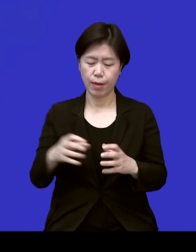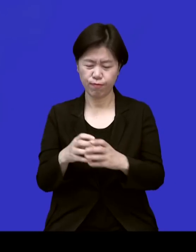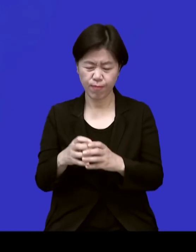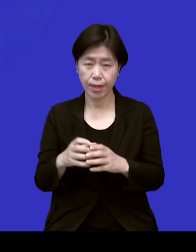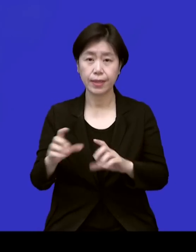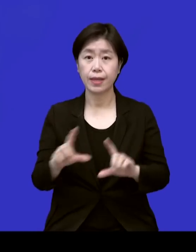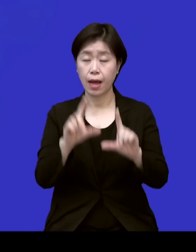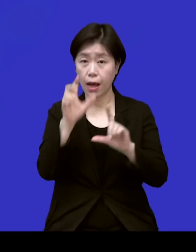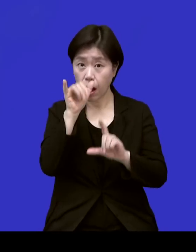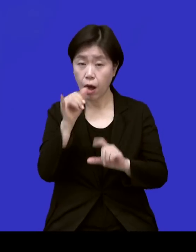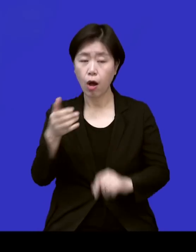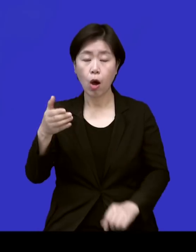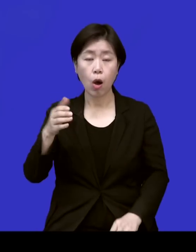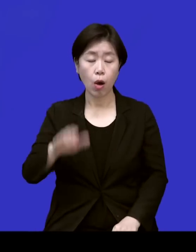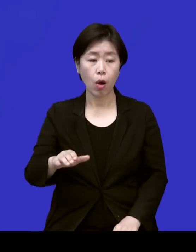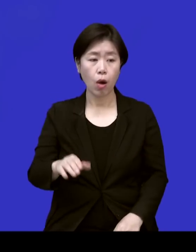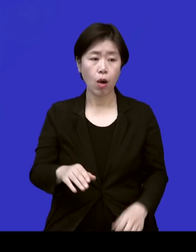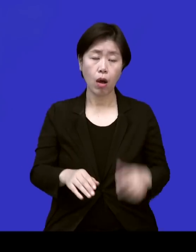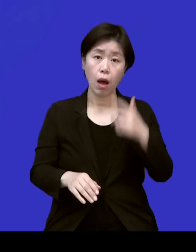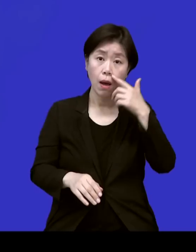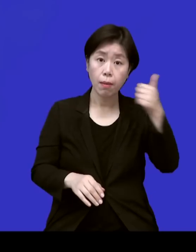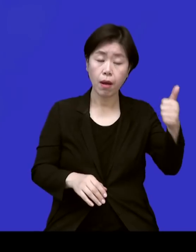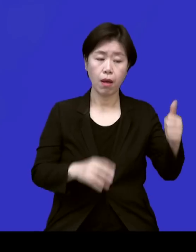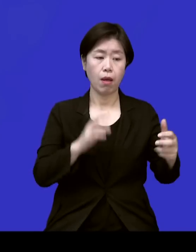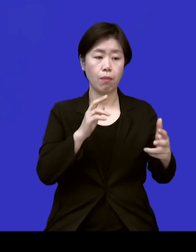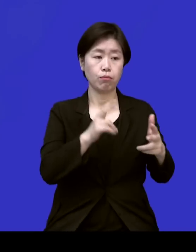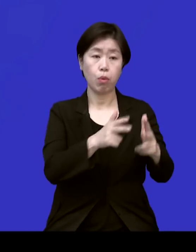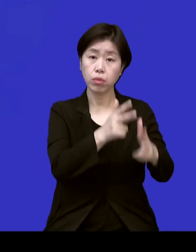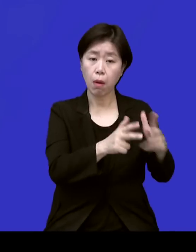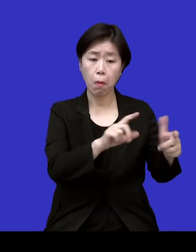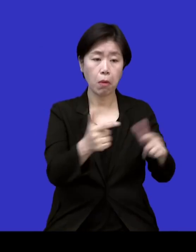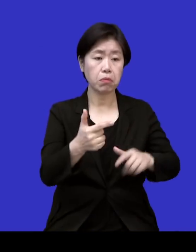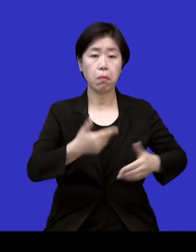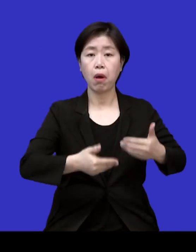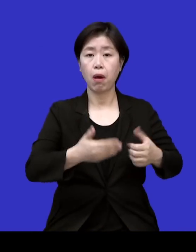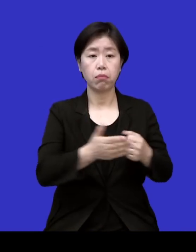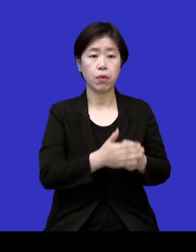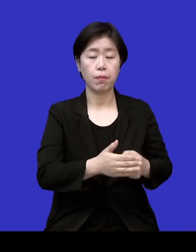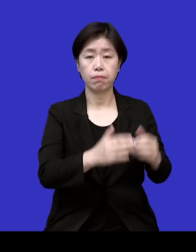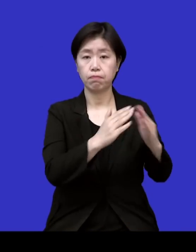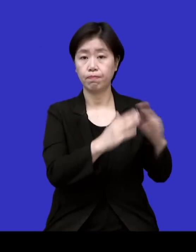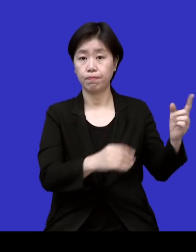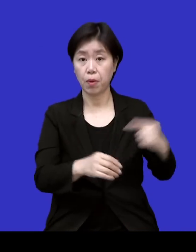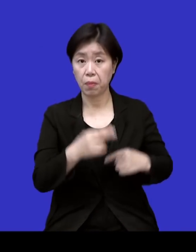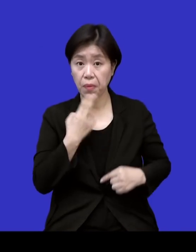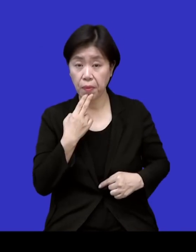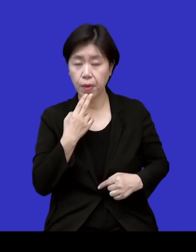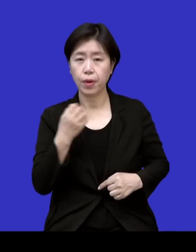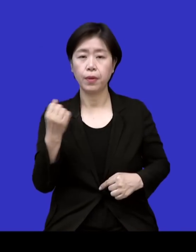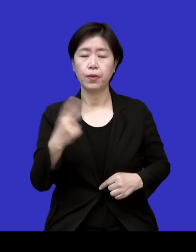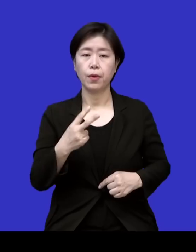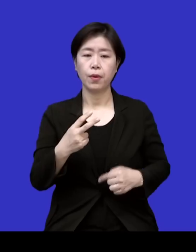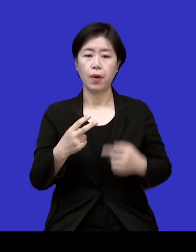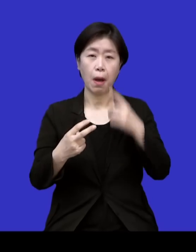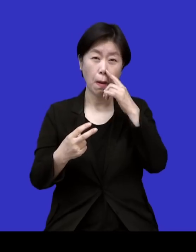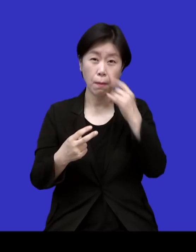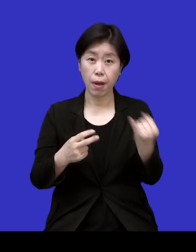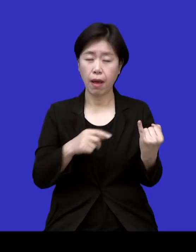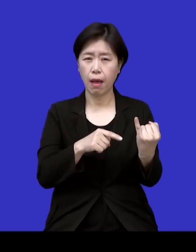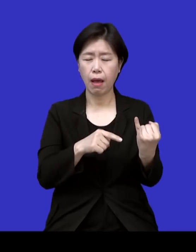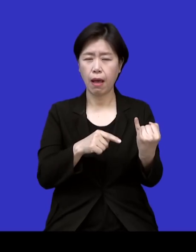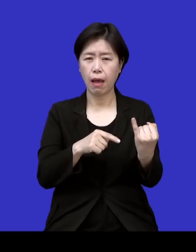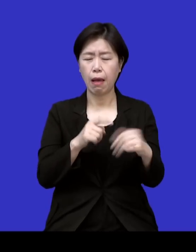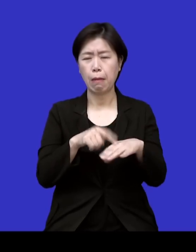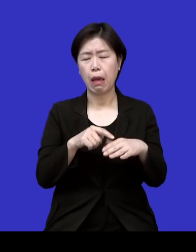연약하고 마음이 여린 분이었어요. 예. 그러니까 항상 한숨을 쉬고 저를